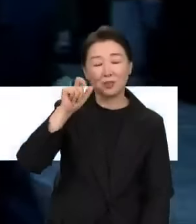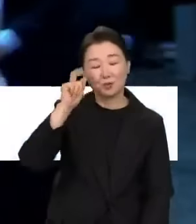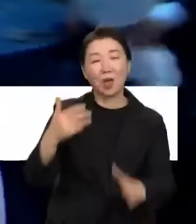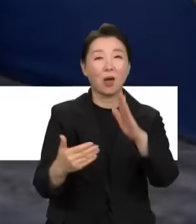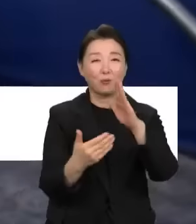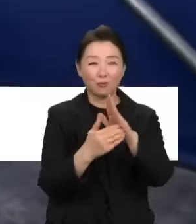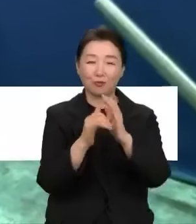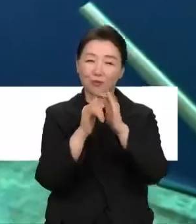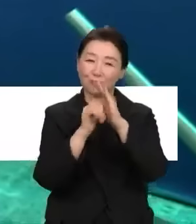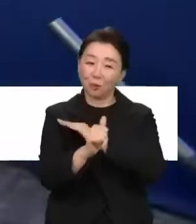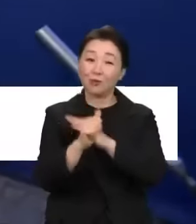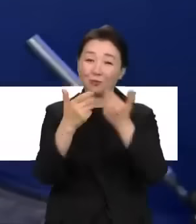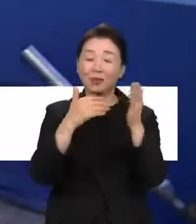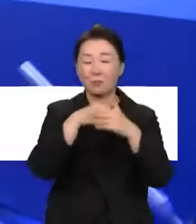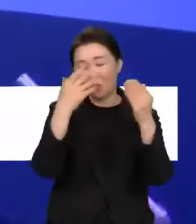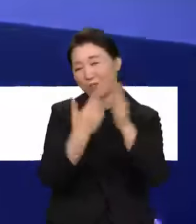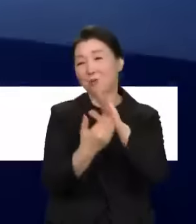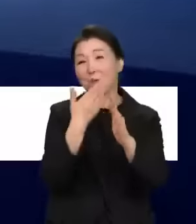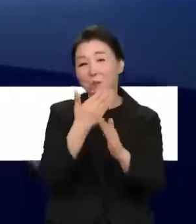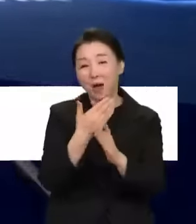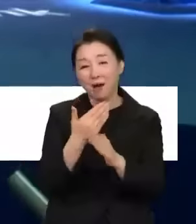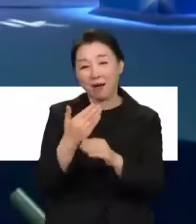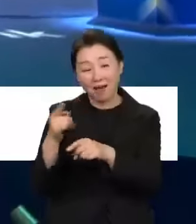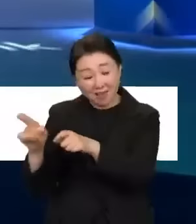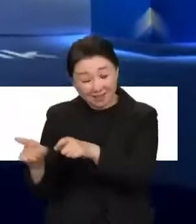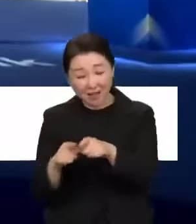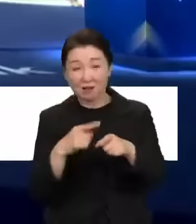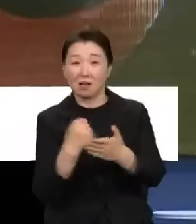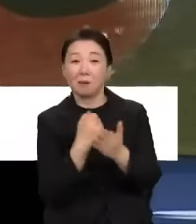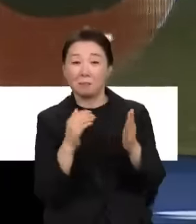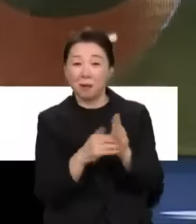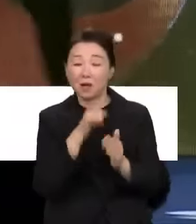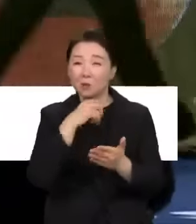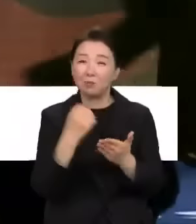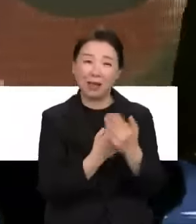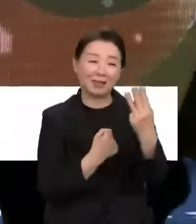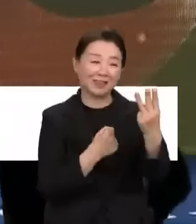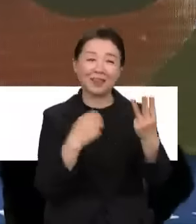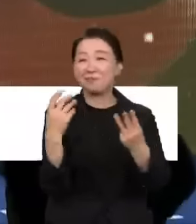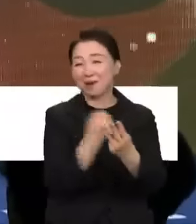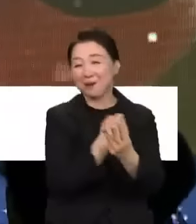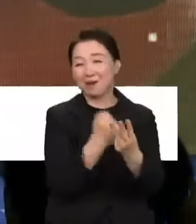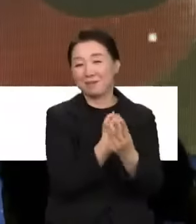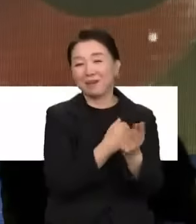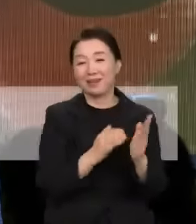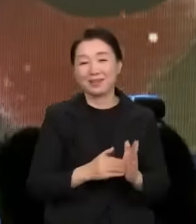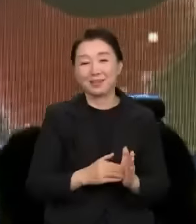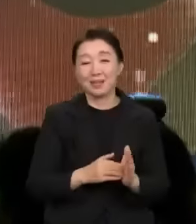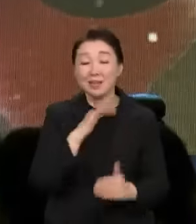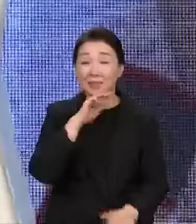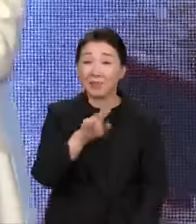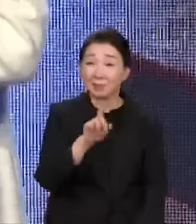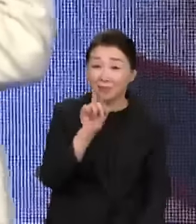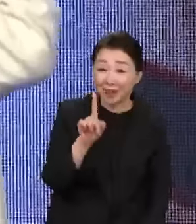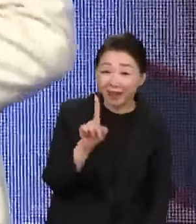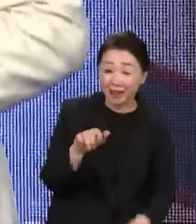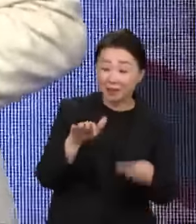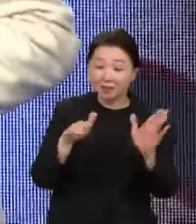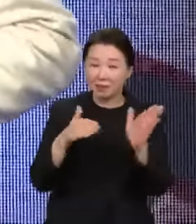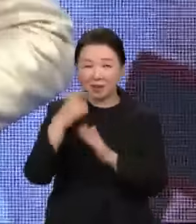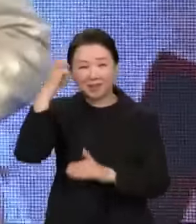모든 것을 이뤘습니다. 장타율상과 득점상까지 3개의 상을 쓸어 담았습니다. 21살의 나이,